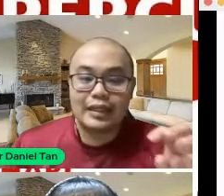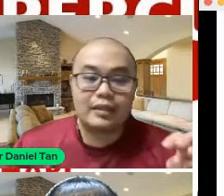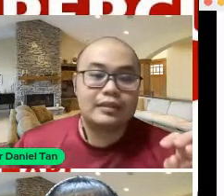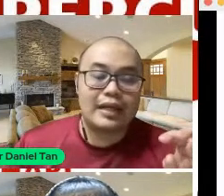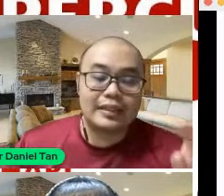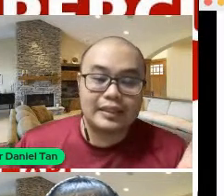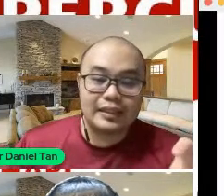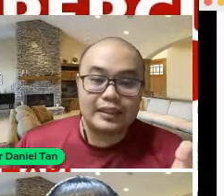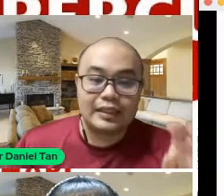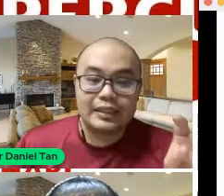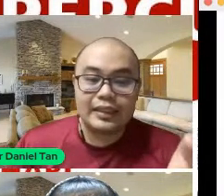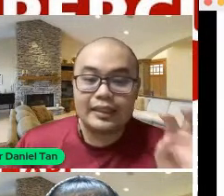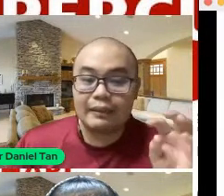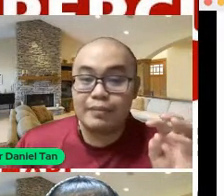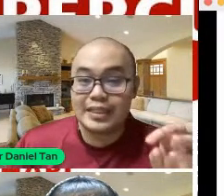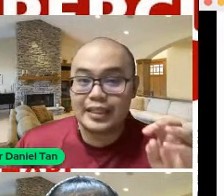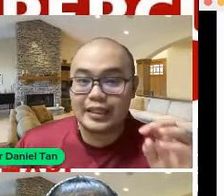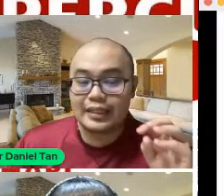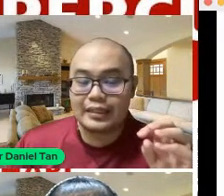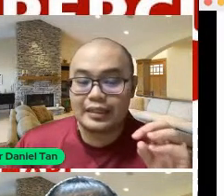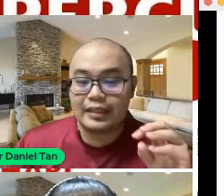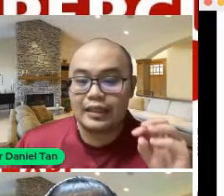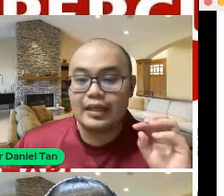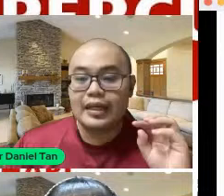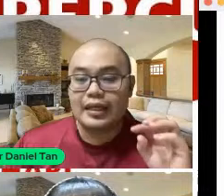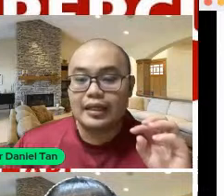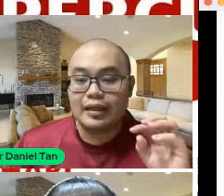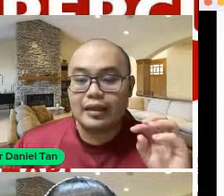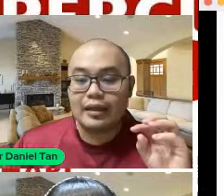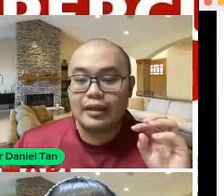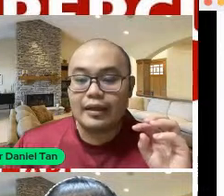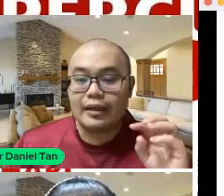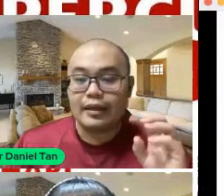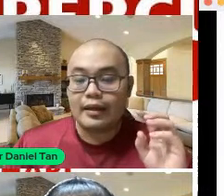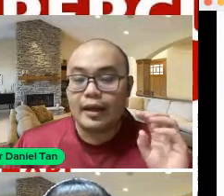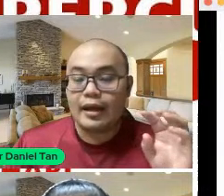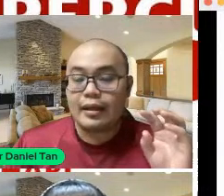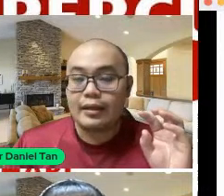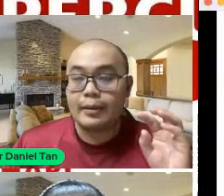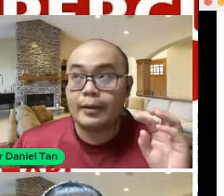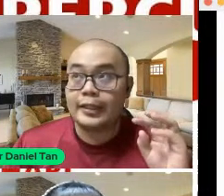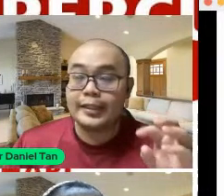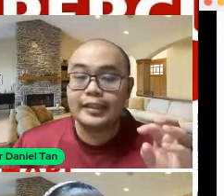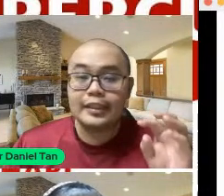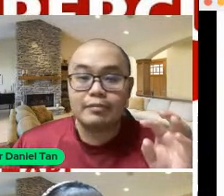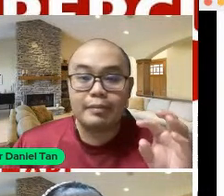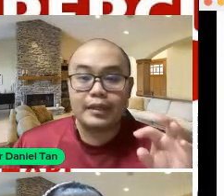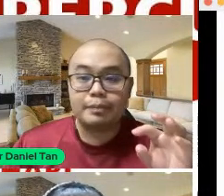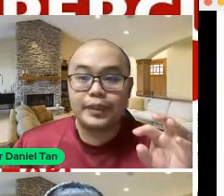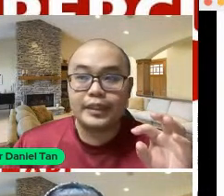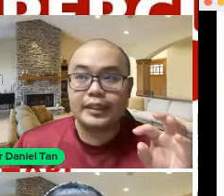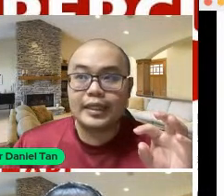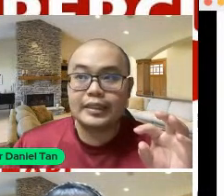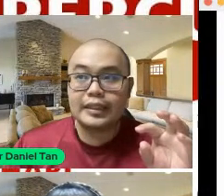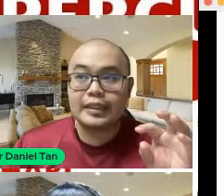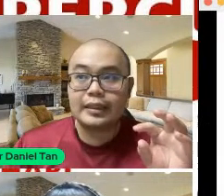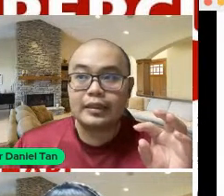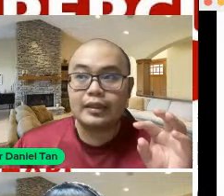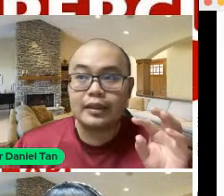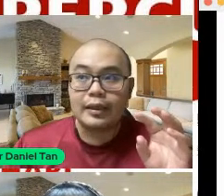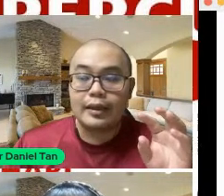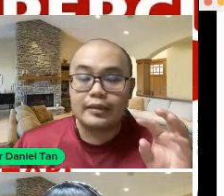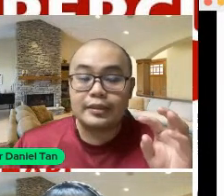membaca artikel ini minyak dan bisikan hati di artikel ini memang pernah